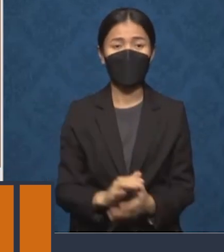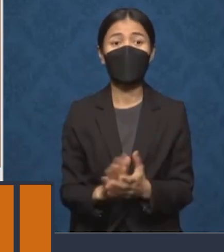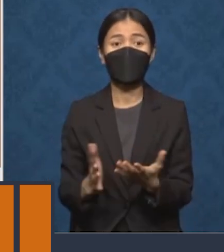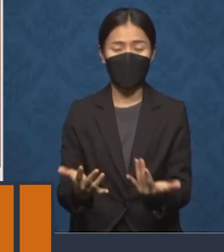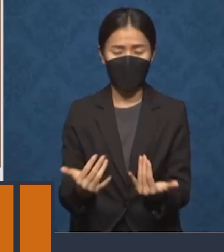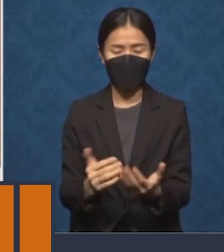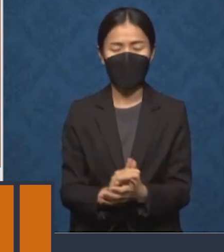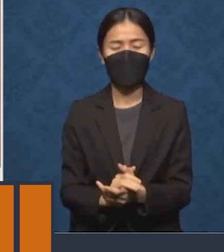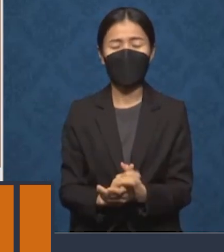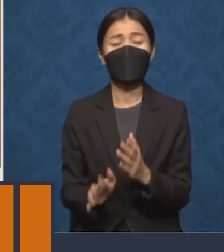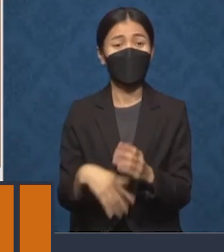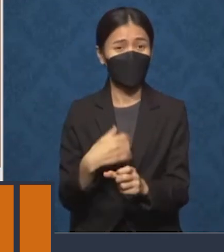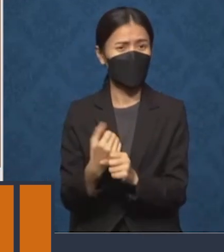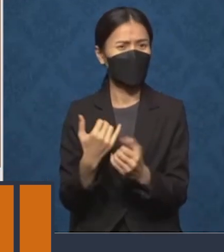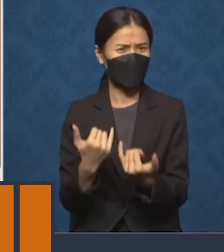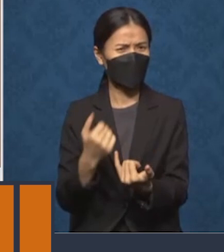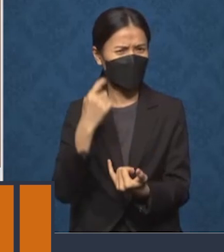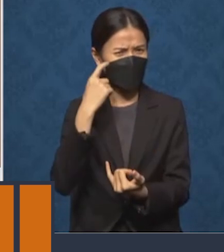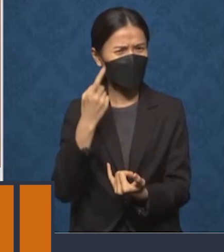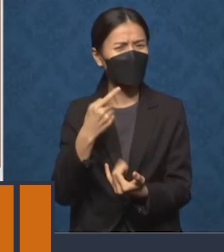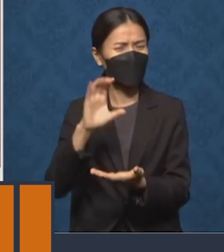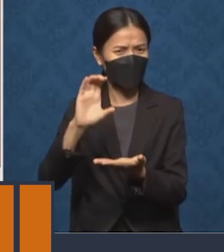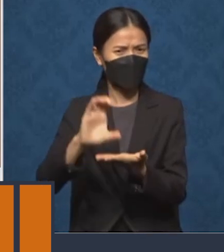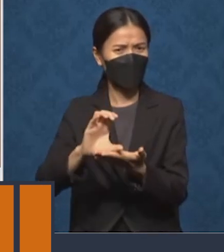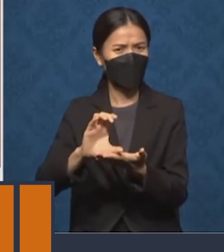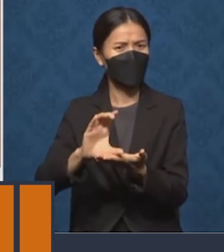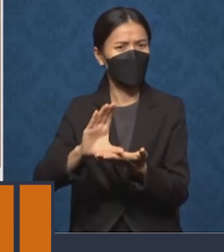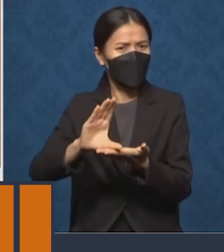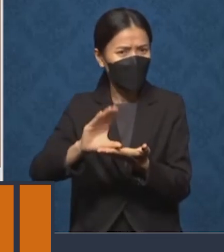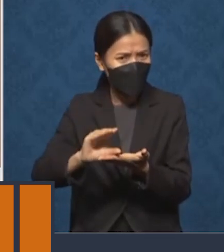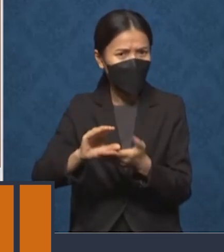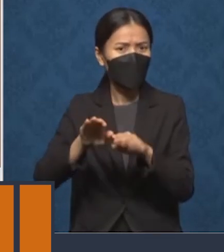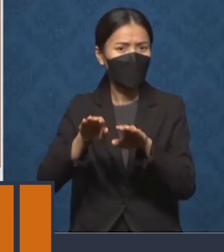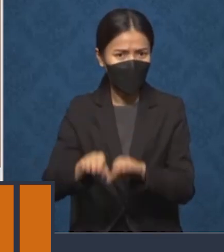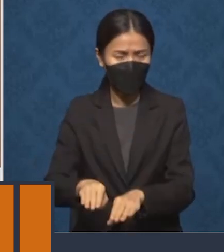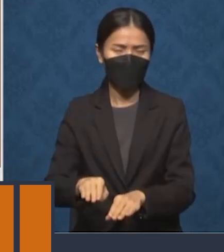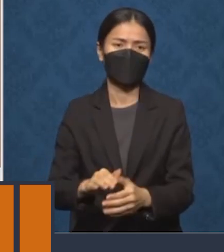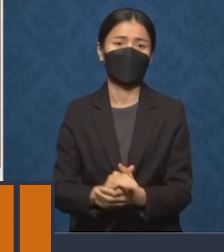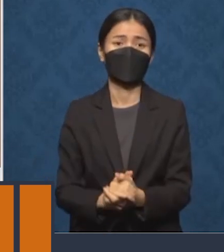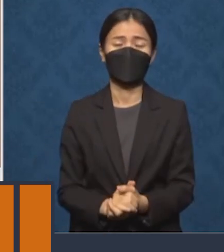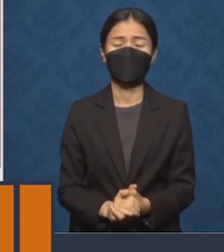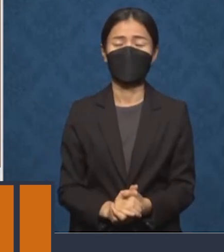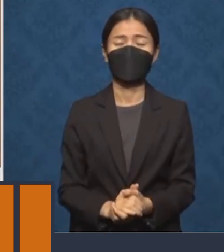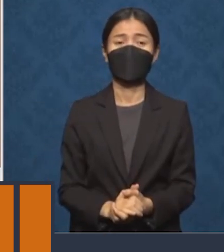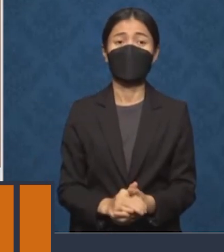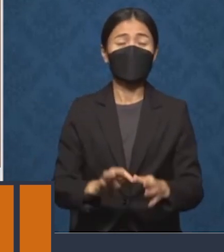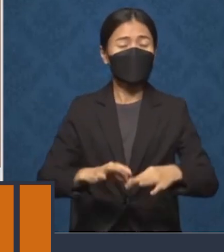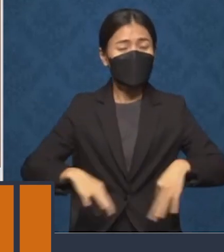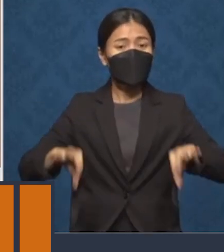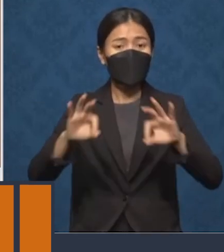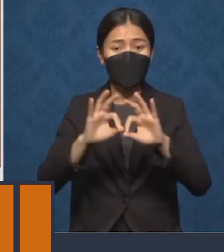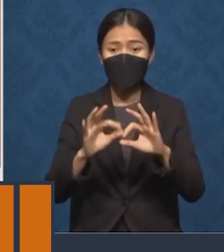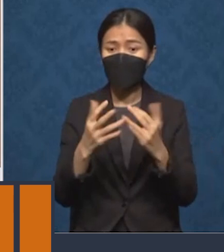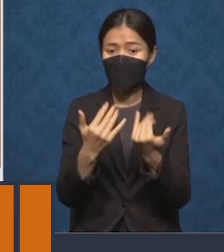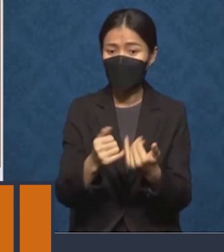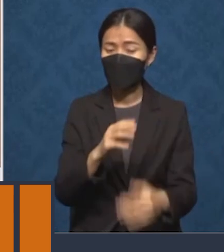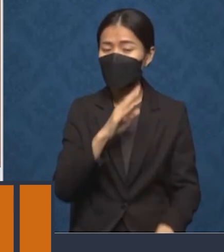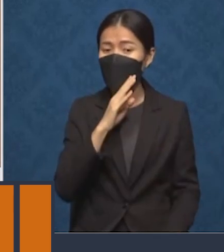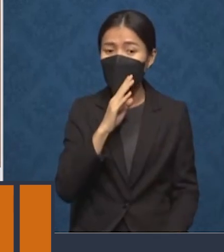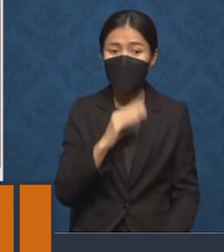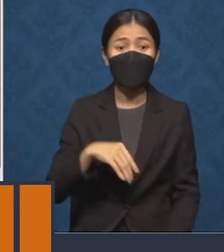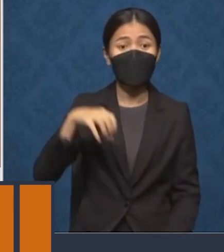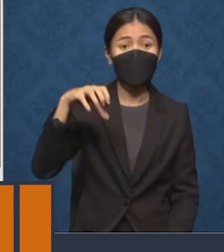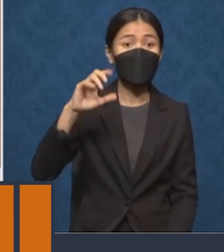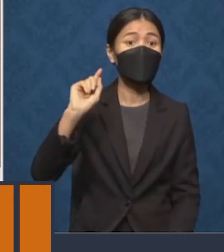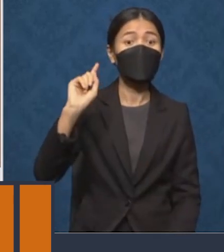อีกประเด็นต่อมาที่ต้องมีการปรับโครงสร้างคือควรเราต้องพิจารณาว่าจะต้องชะลอการเพิ่มหน่วยงานใหม่ในแต่ละปีหรือไม่